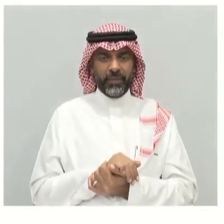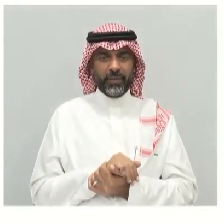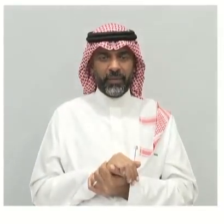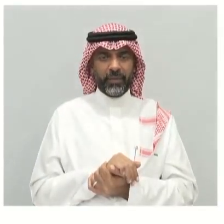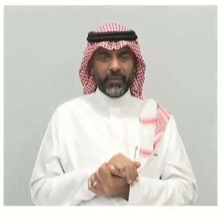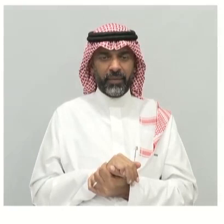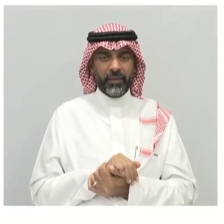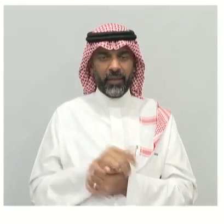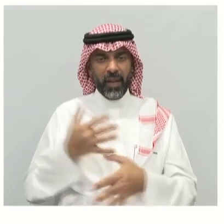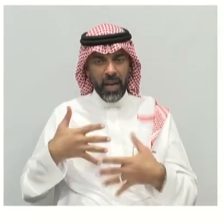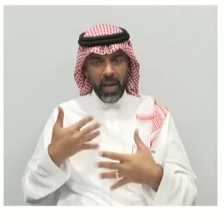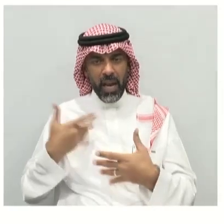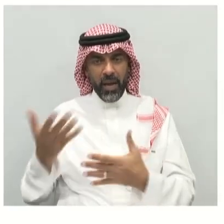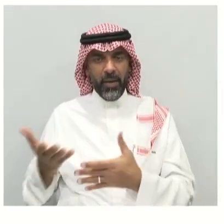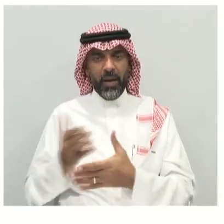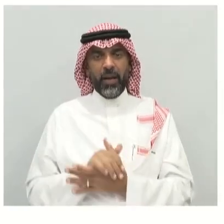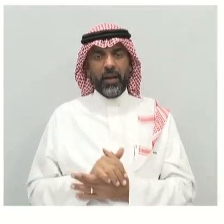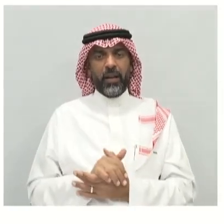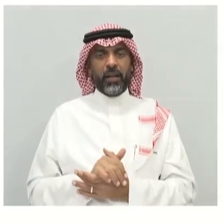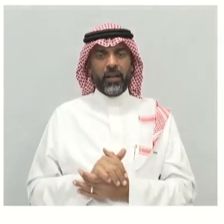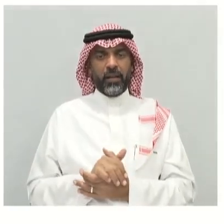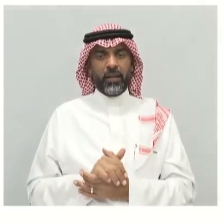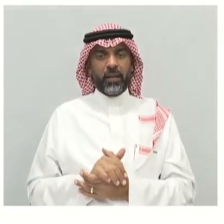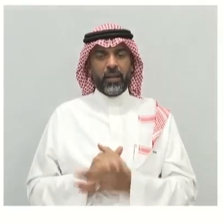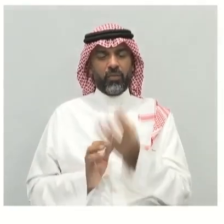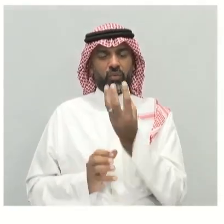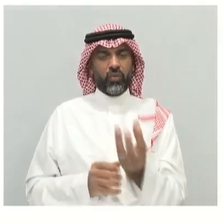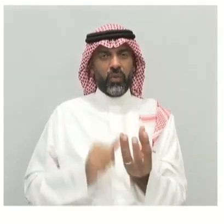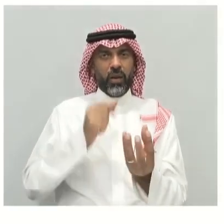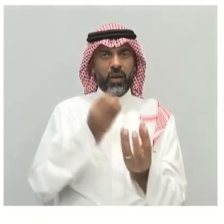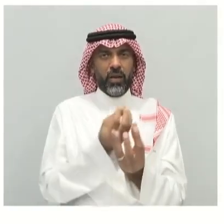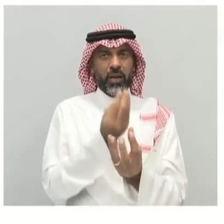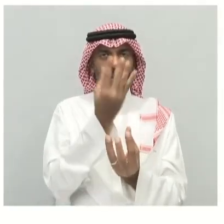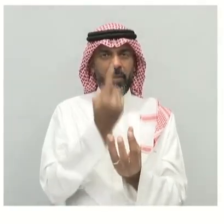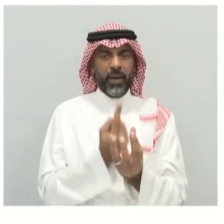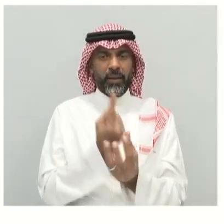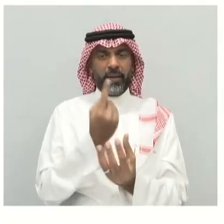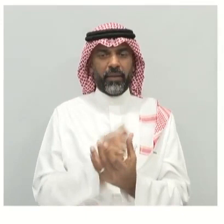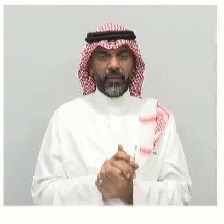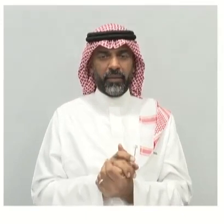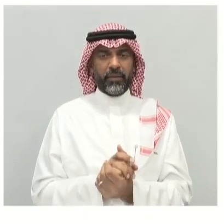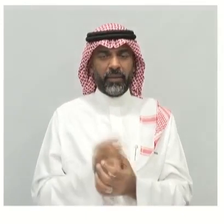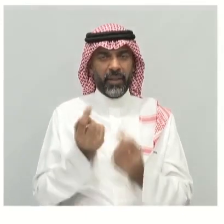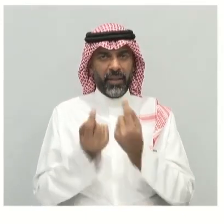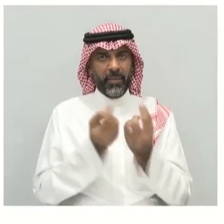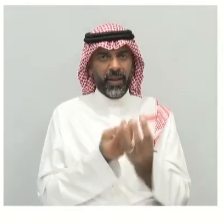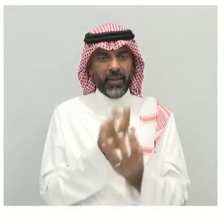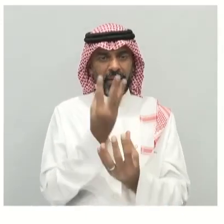فيها لعبه من قاروره مويه ممكن يسمي هذا الصيص يستخدمون